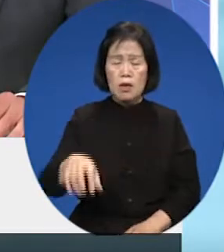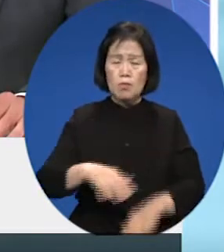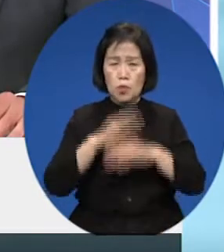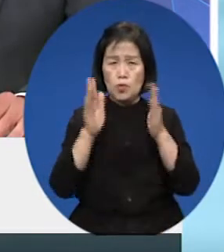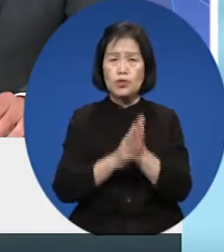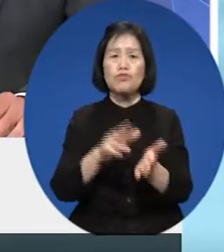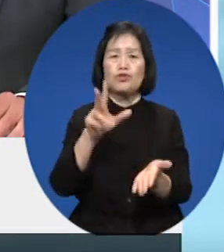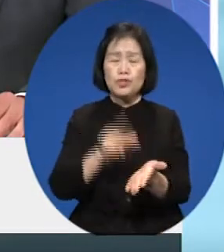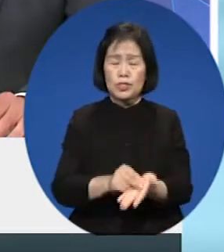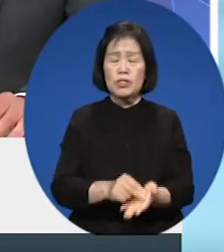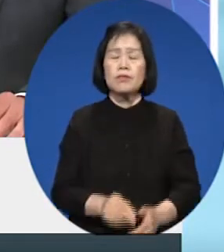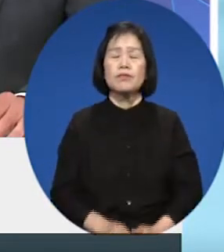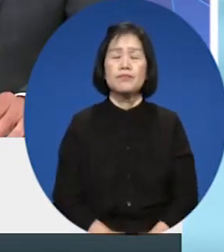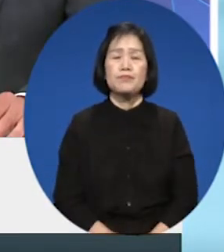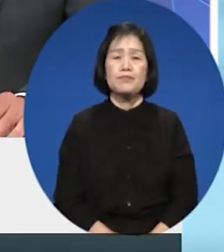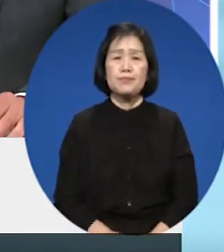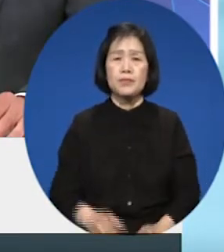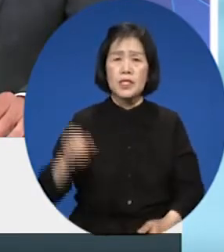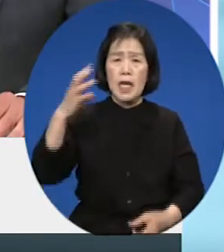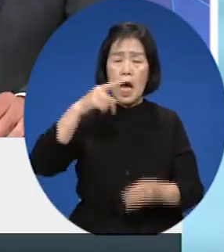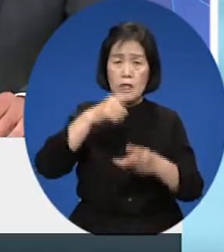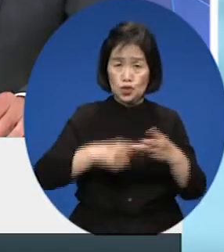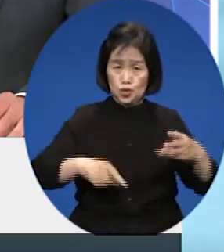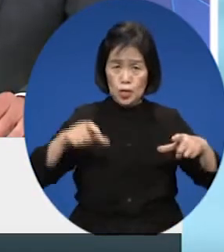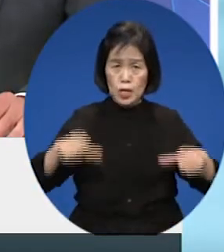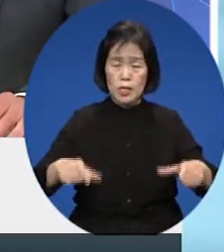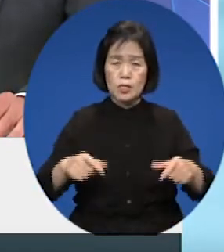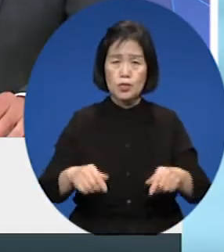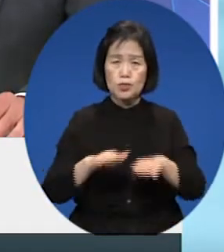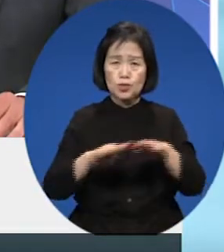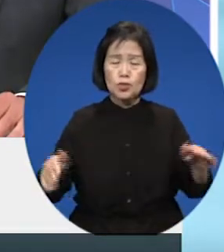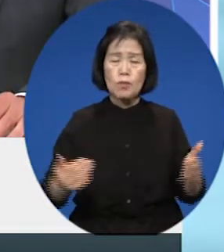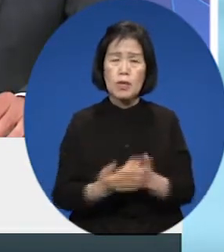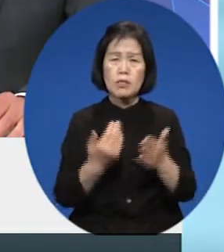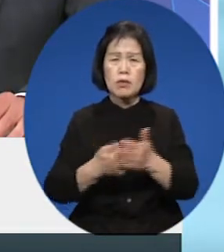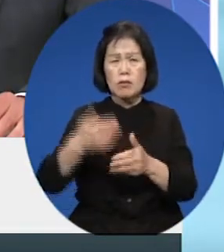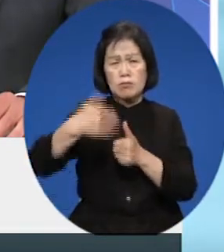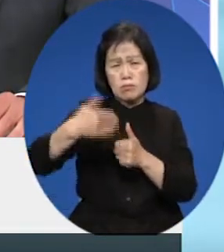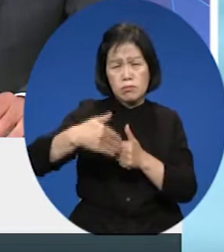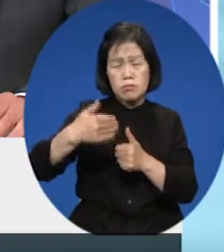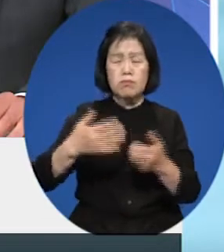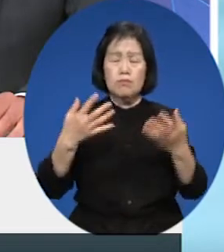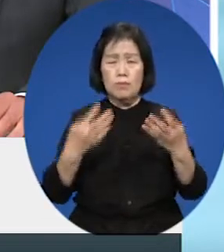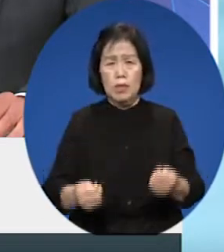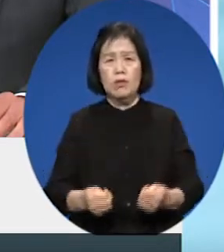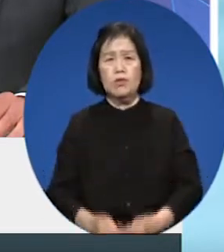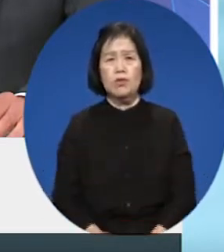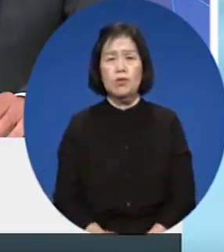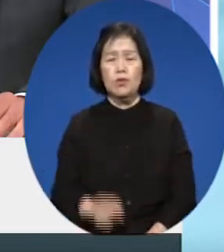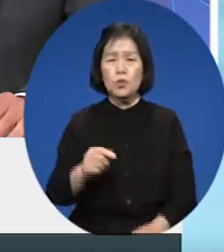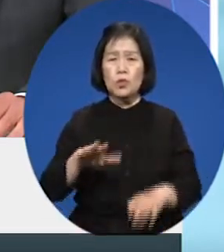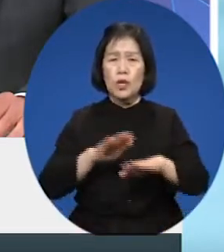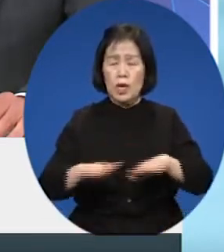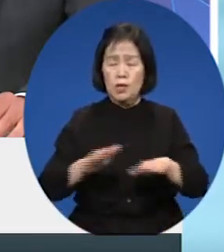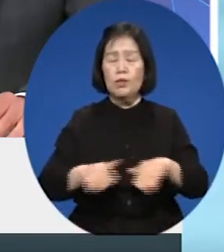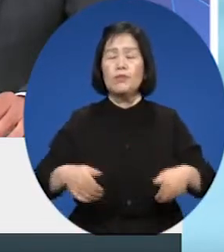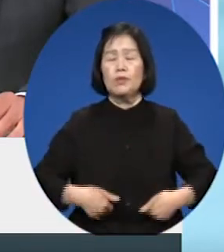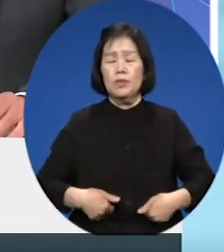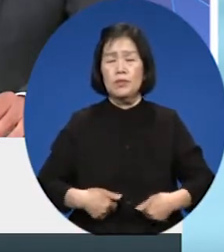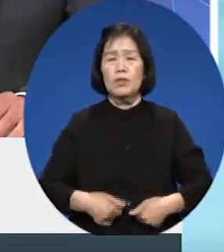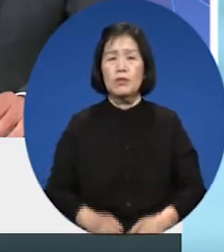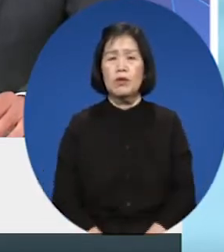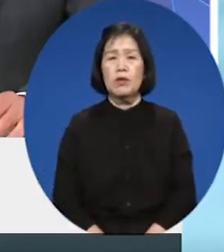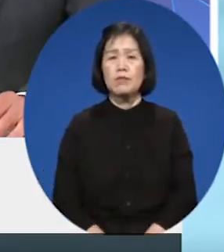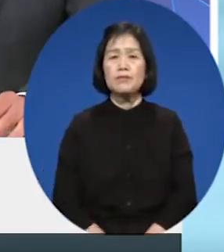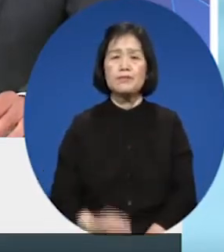있는 문제일 것입니다 아 양주 시간 내에서도 균형 발전에 대한 요구가 상장이 놓고 아 이것 또한 해결해 가져오기도 합니다